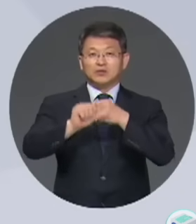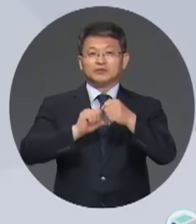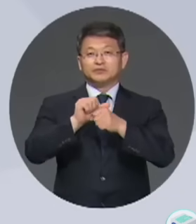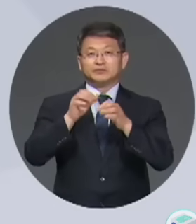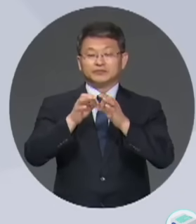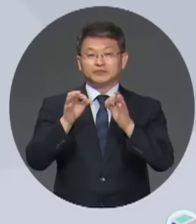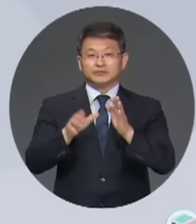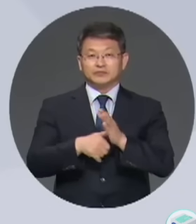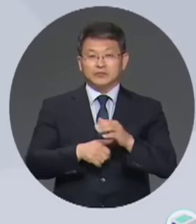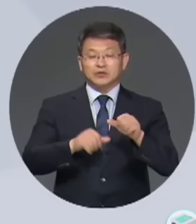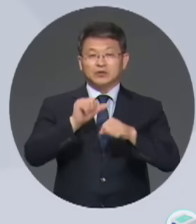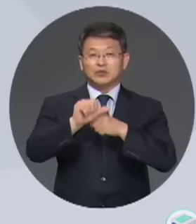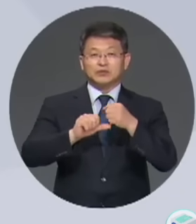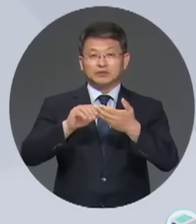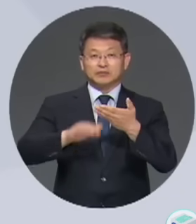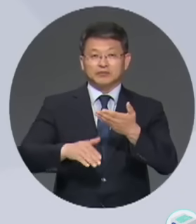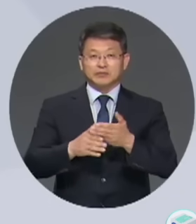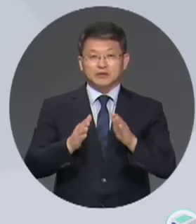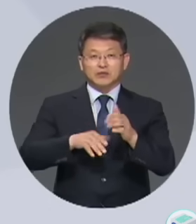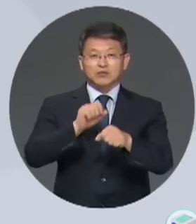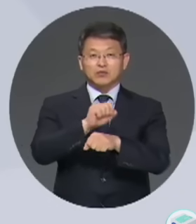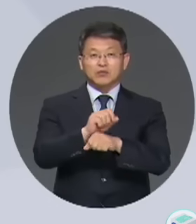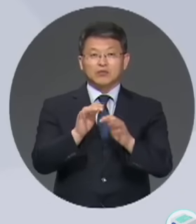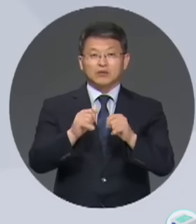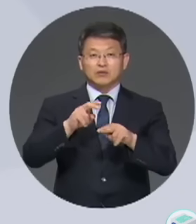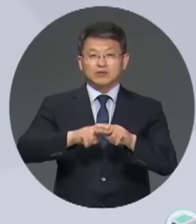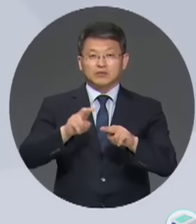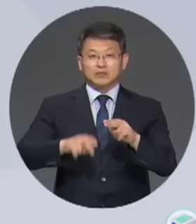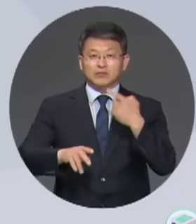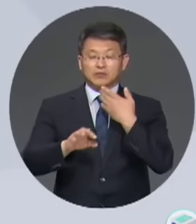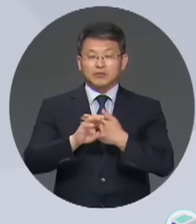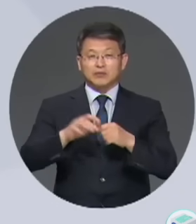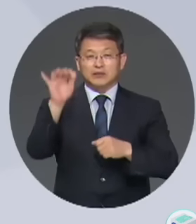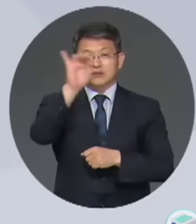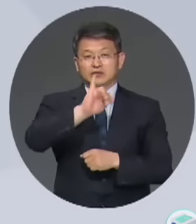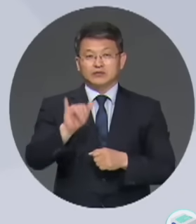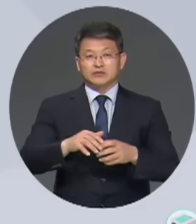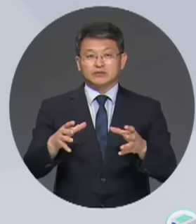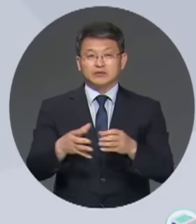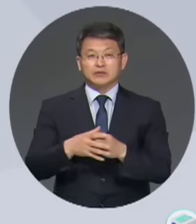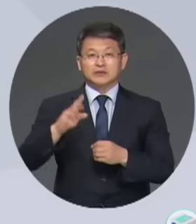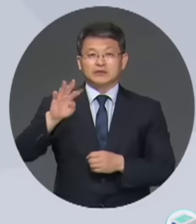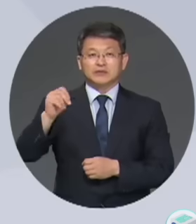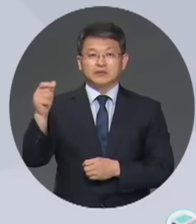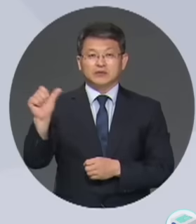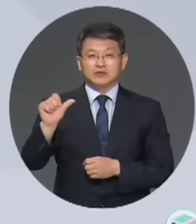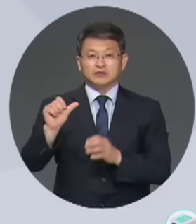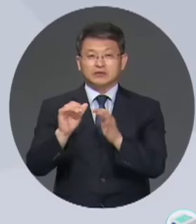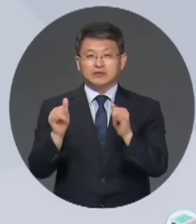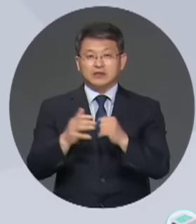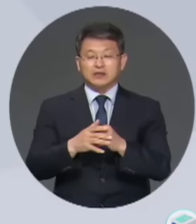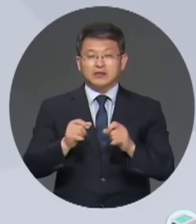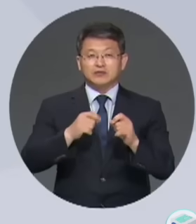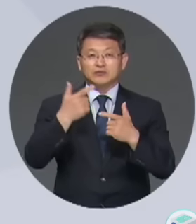5년간 5년차 미만의 퇴직 공무원은 전국적으로 4만 5천여 명, 퇴직 공무원